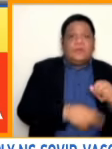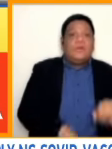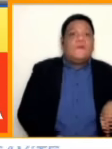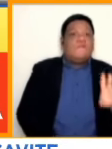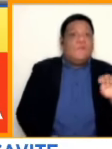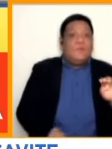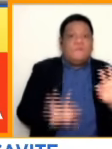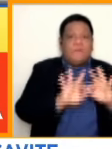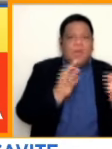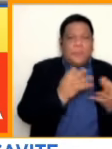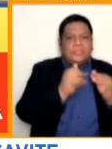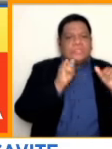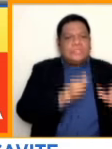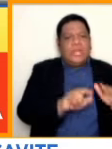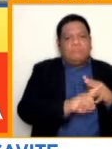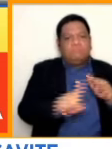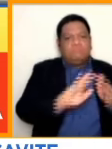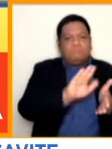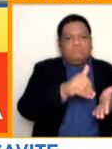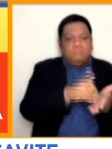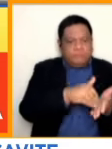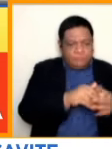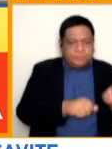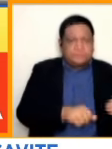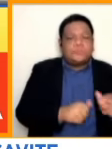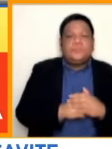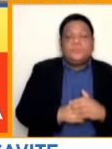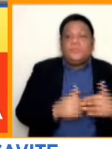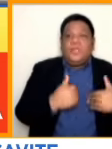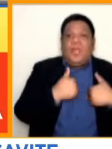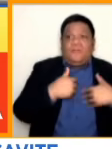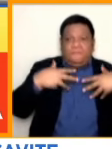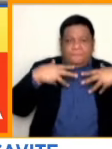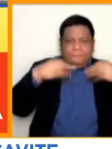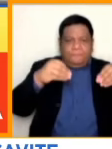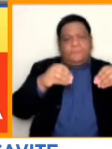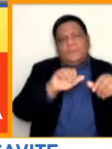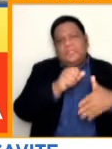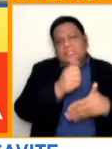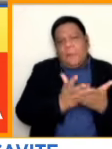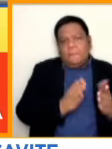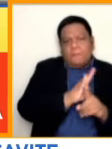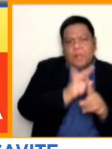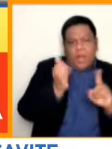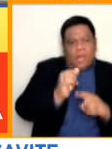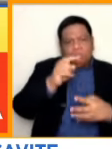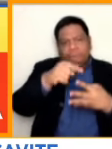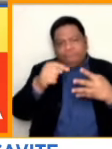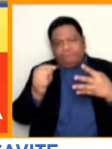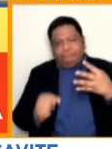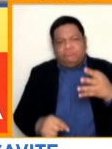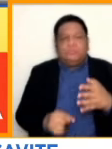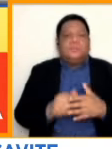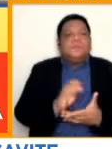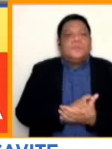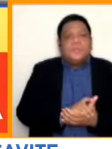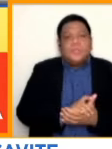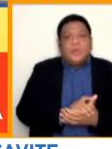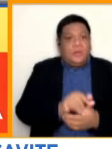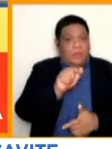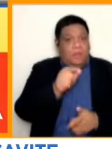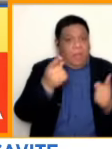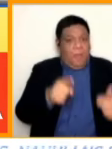sa evacuation center. Nawalan din ang supply ng kuryente sa mga barangay ng Mabuhay, Labangal at Kalumpang dahil sa mga natumbang